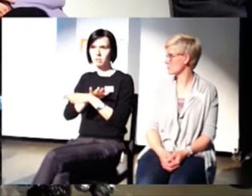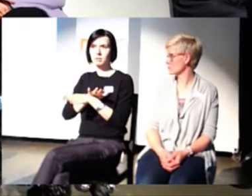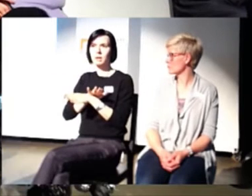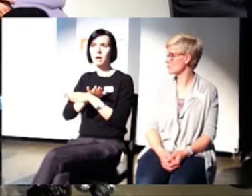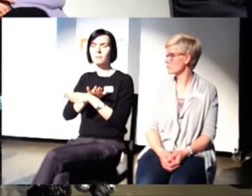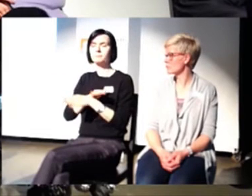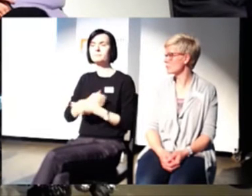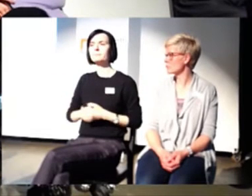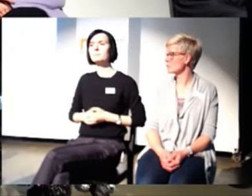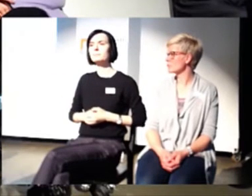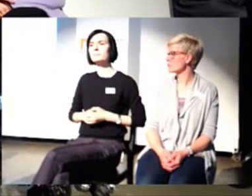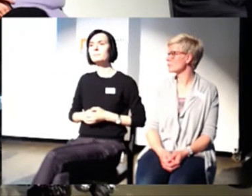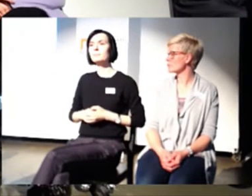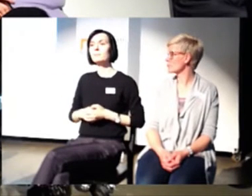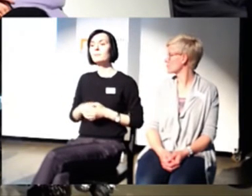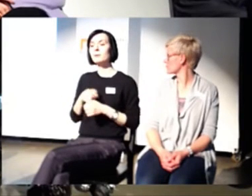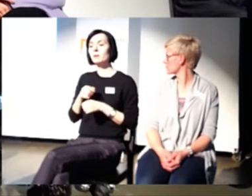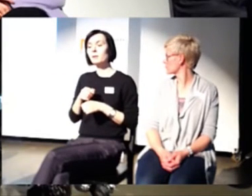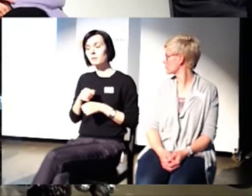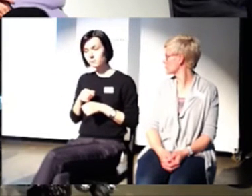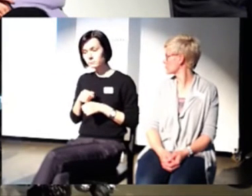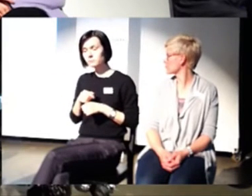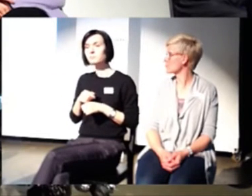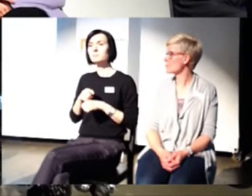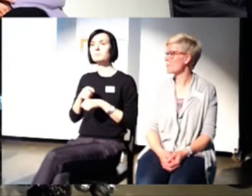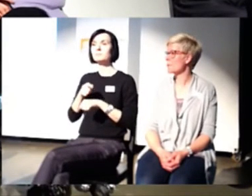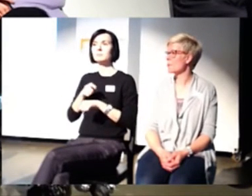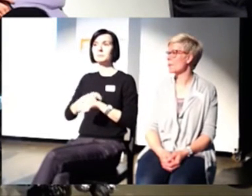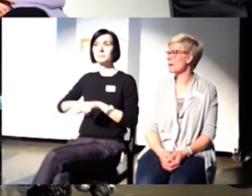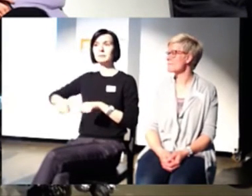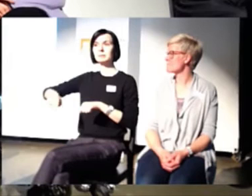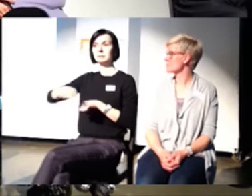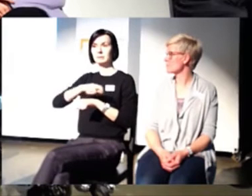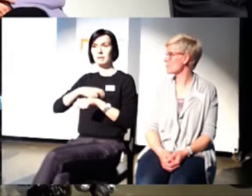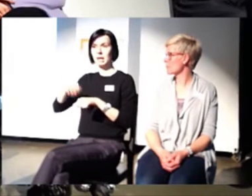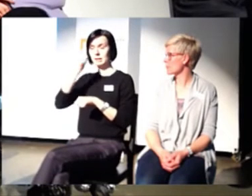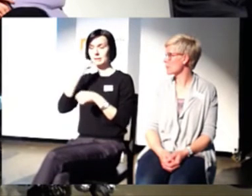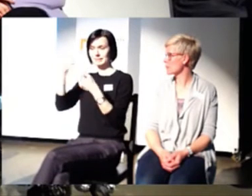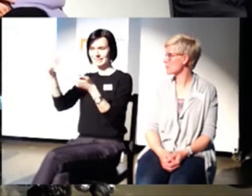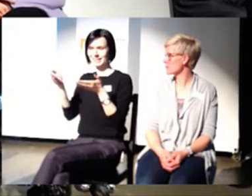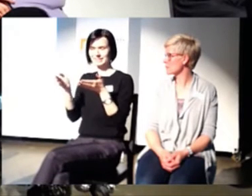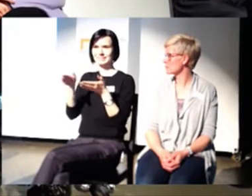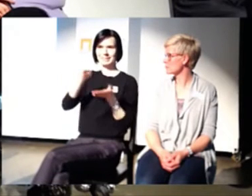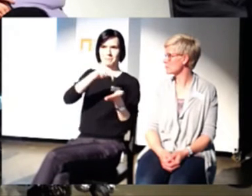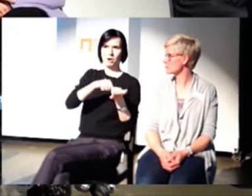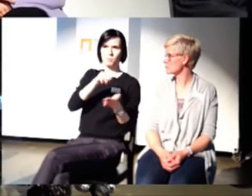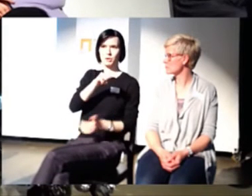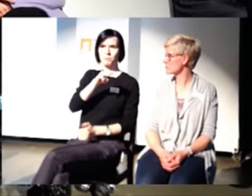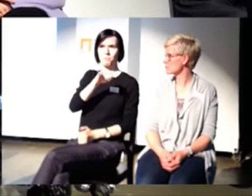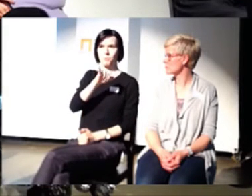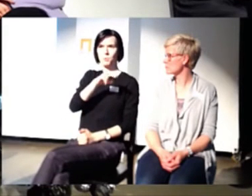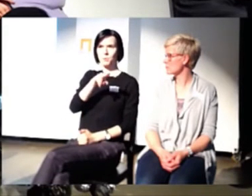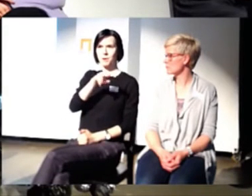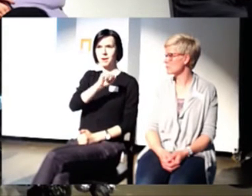Siihen Saaren residenssi, koska se on aika kaukaa Mynämäeltä, tai ei nyt niin kaukaa, mutta ei ihan